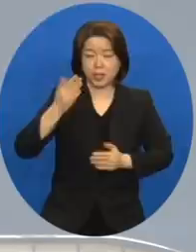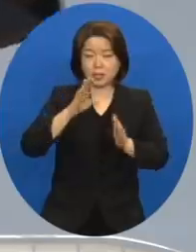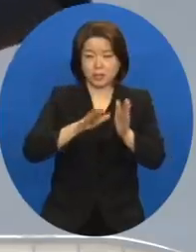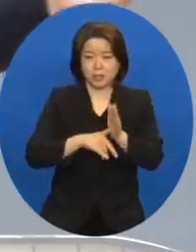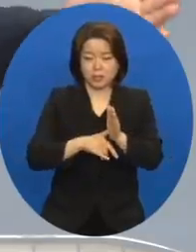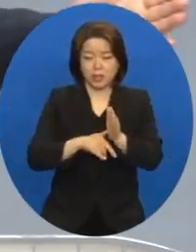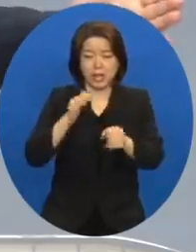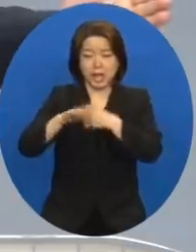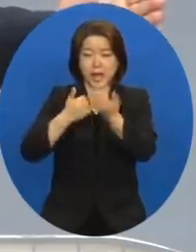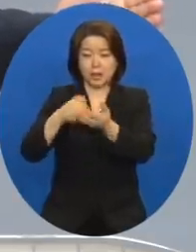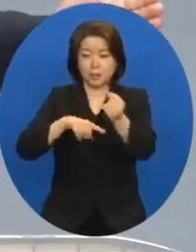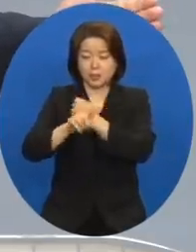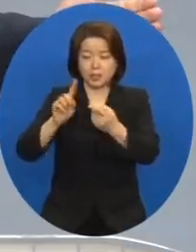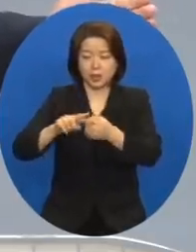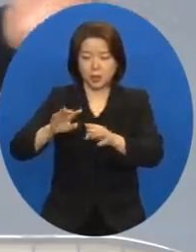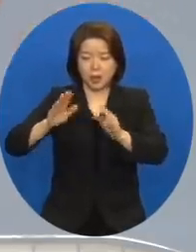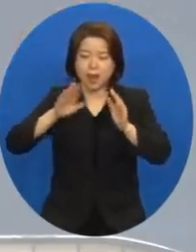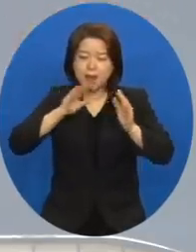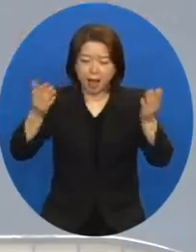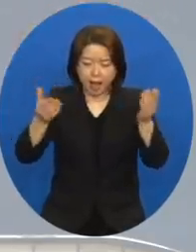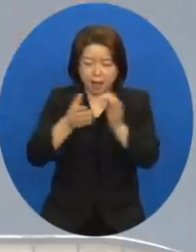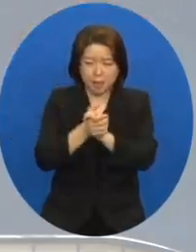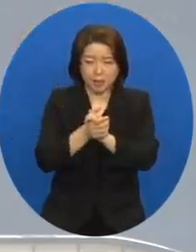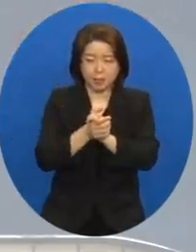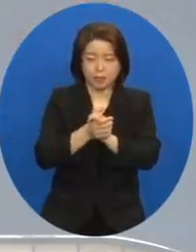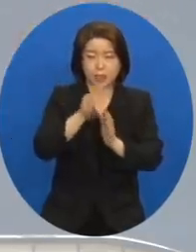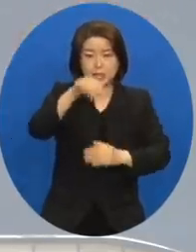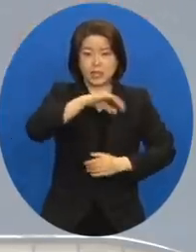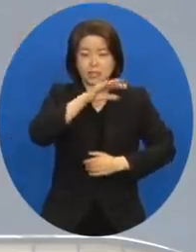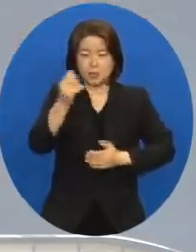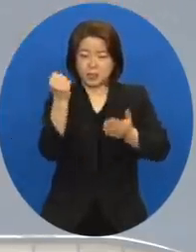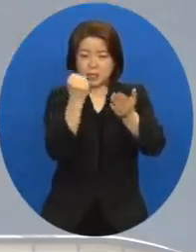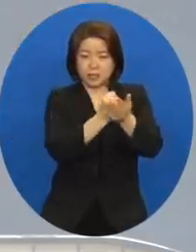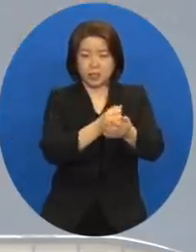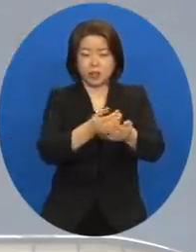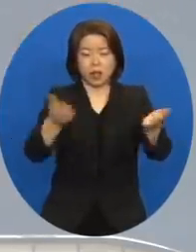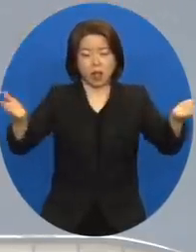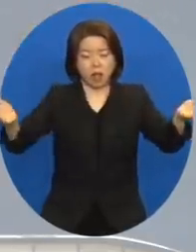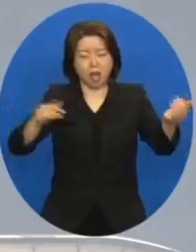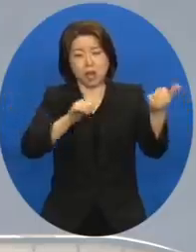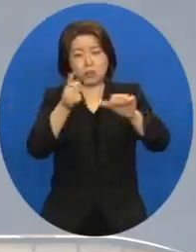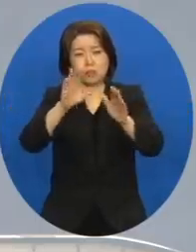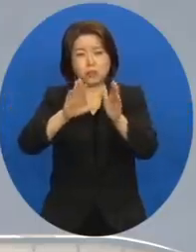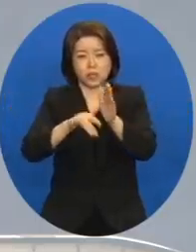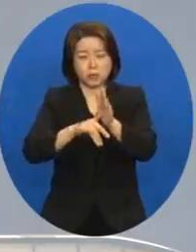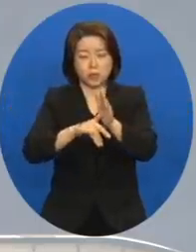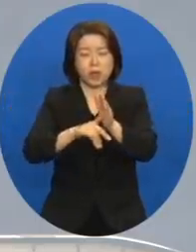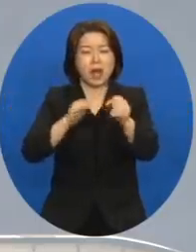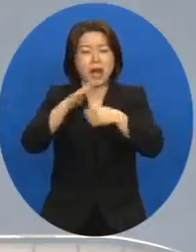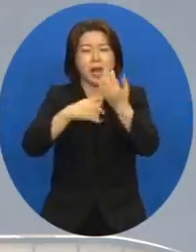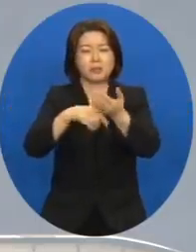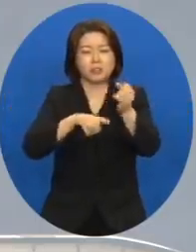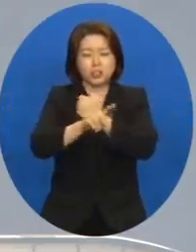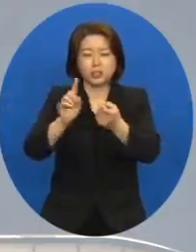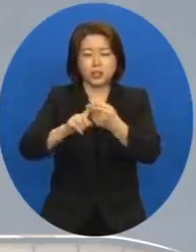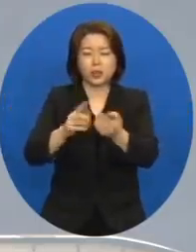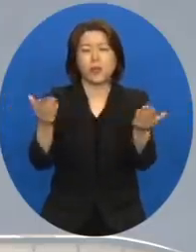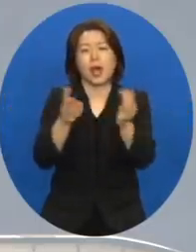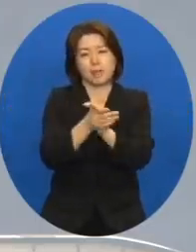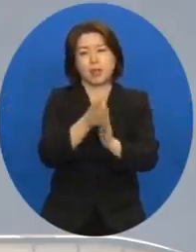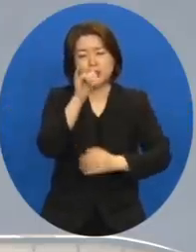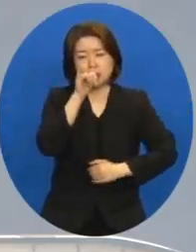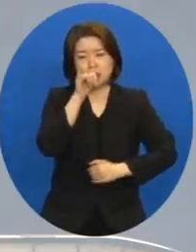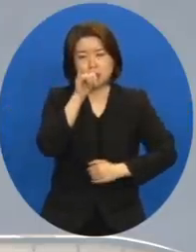십자가 달려 죽으실 때 도 하나님의 뜻대로 아멘 하셨어요 예수님에게 는 아니오 가 없었어요